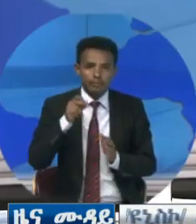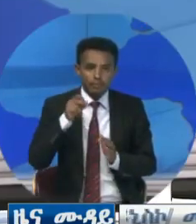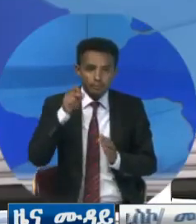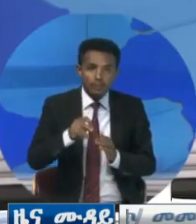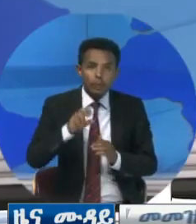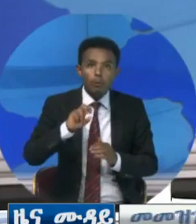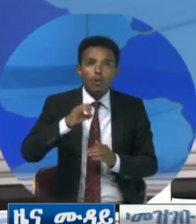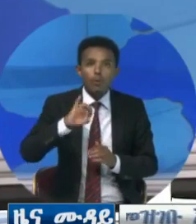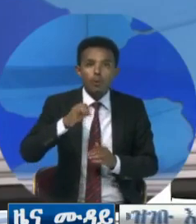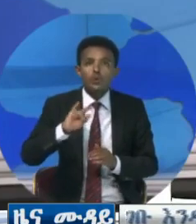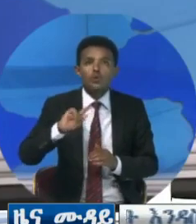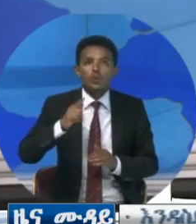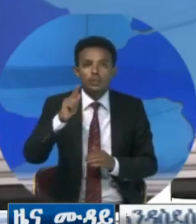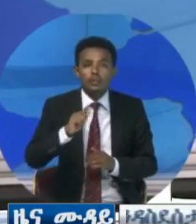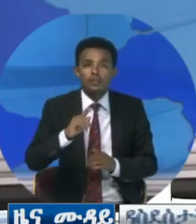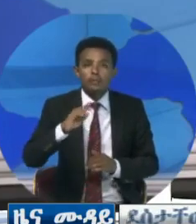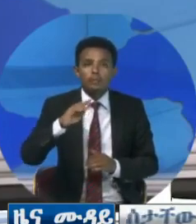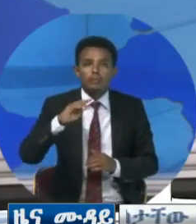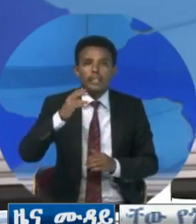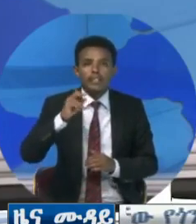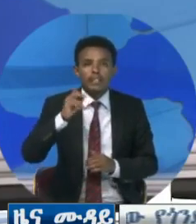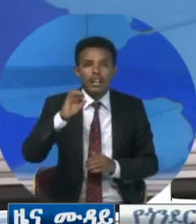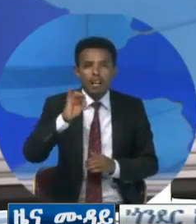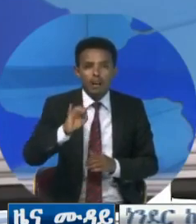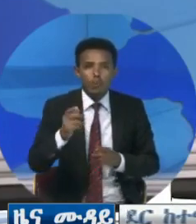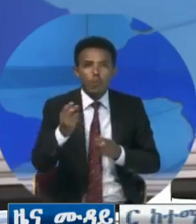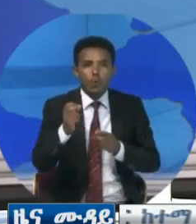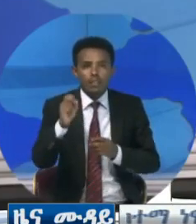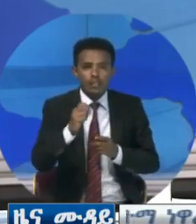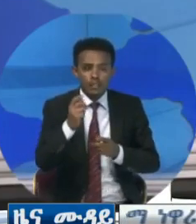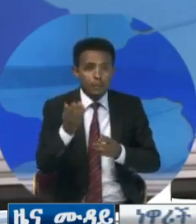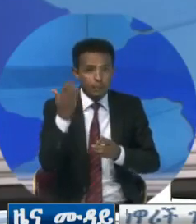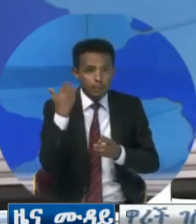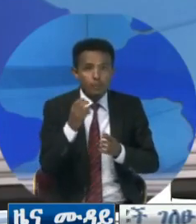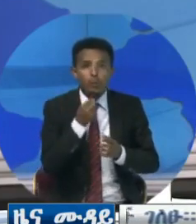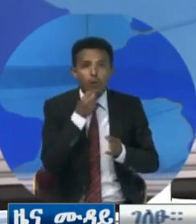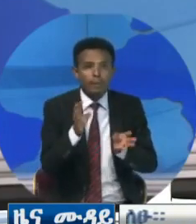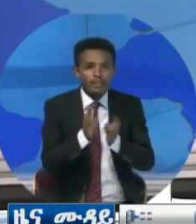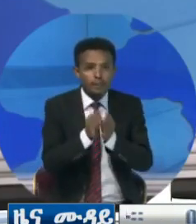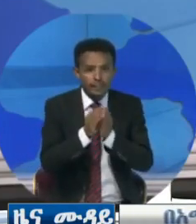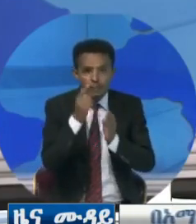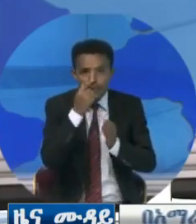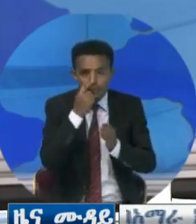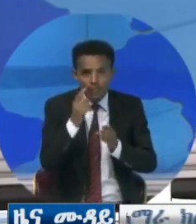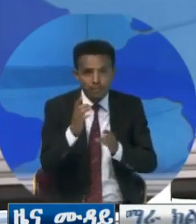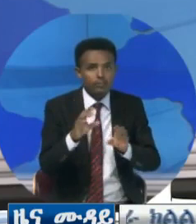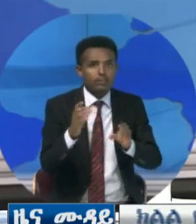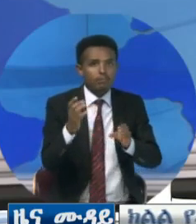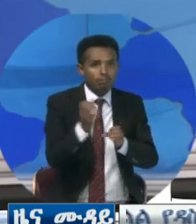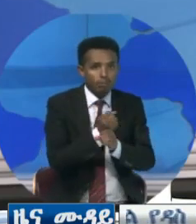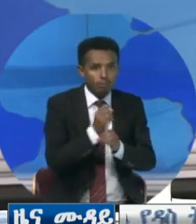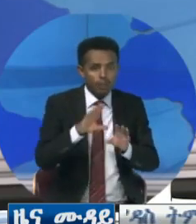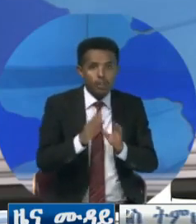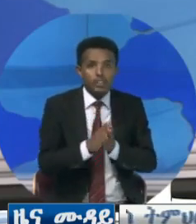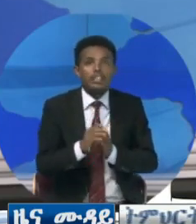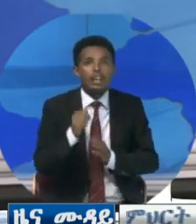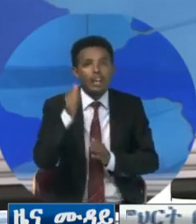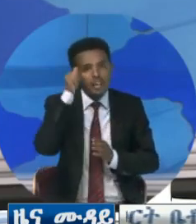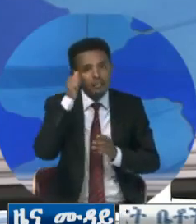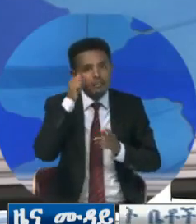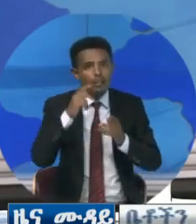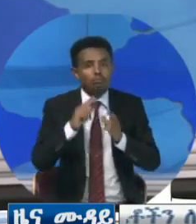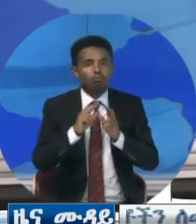በደቡብ ወሎ ዞን መቅደላ ወረዳ በነበራቸው ጉብኝት የተሻለ የውሃ ማሰባሰብ ልምድ መቅሰማቸውን ጉብኝት ያደረጉ የኤርትራ ልዑካን